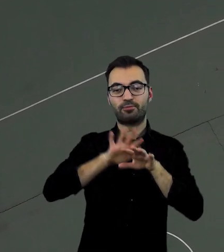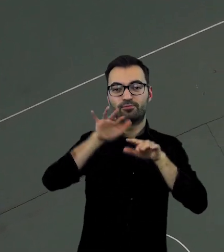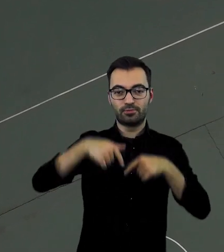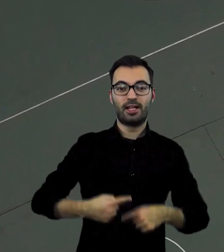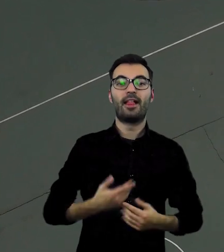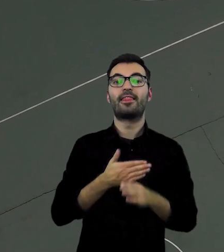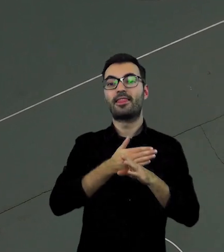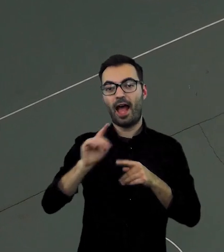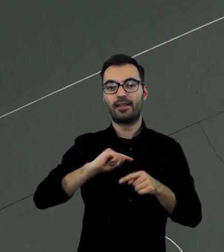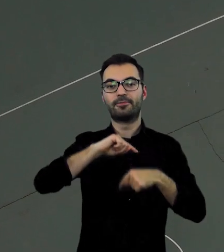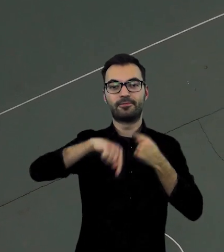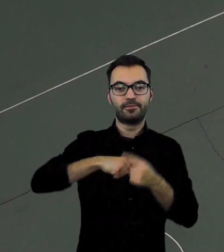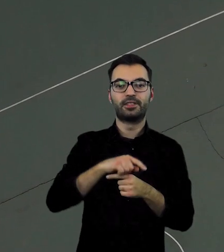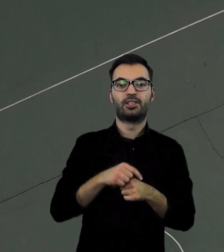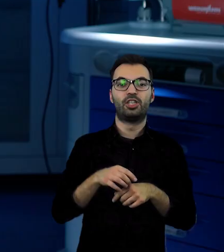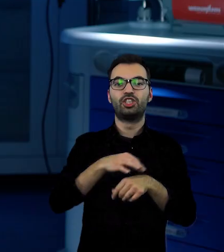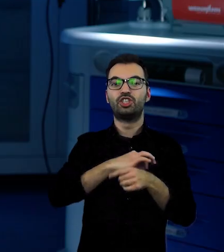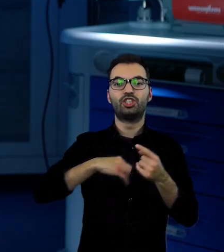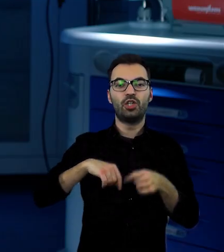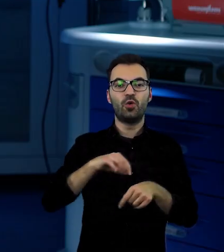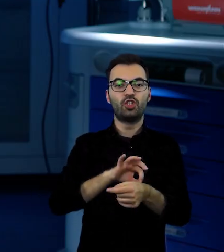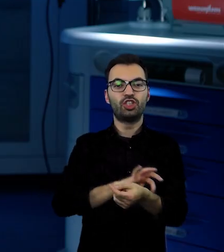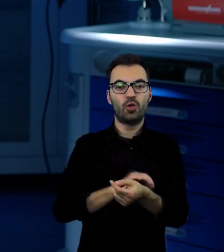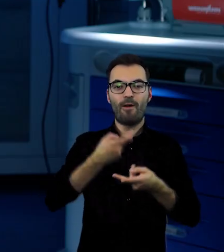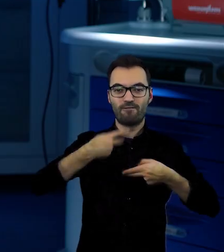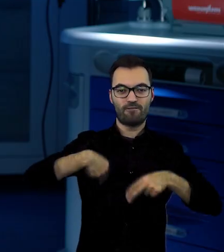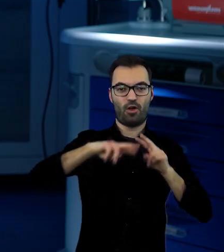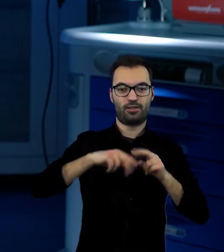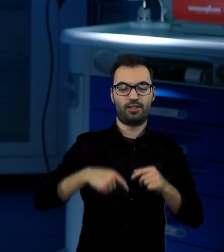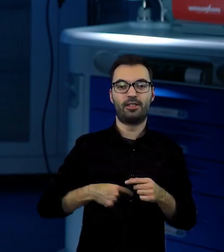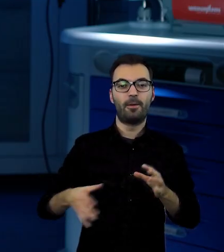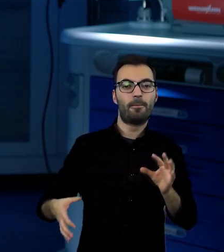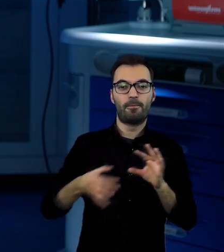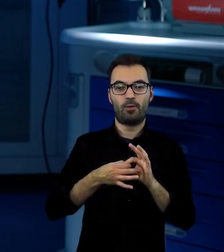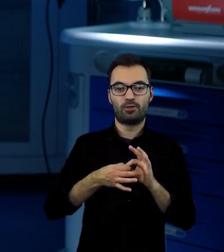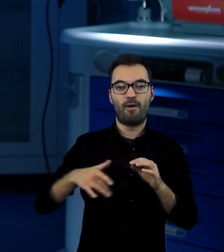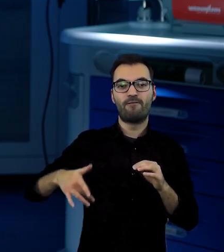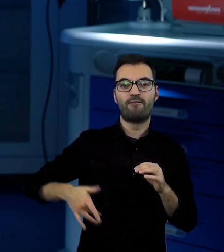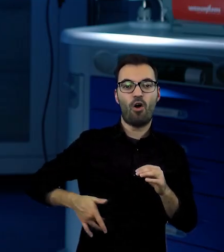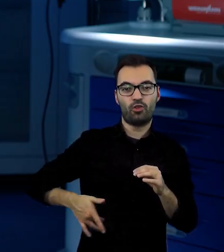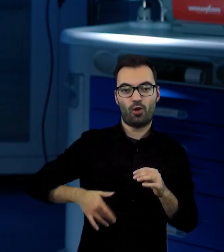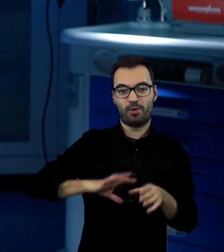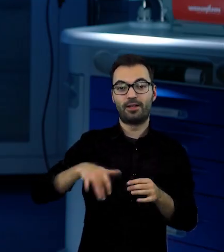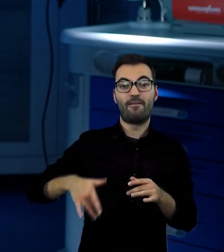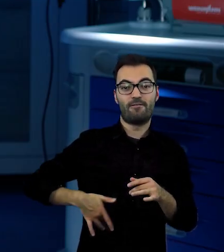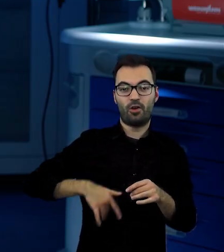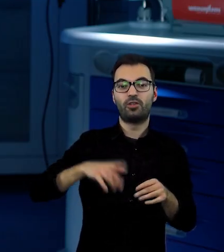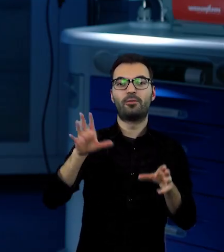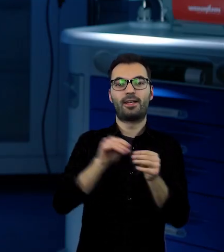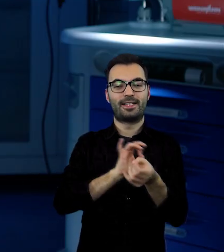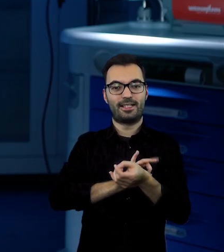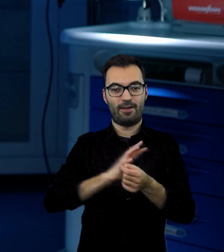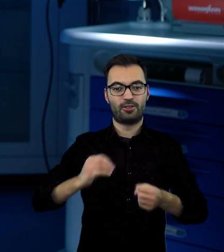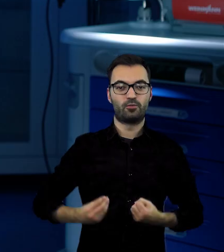ogromna powierzchnia zapewnia szybkie wchłanianie składników odżywczych. Przez ściany jelita trafiają one do krwi, która